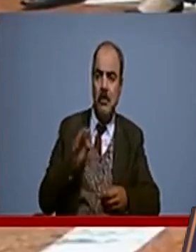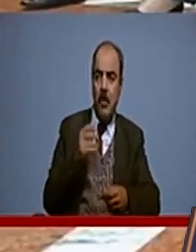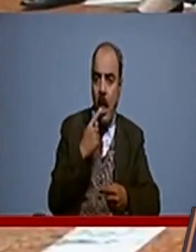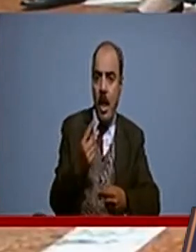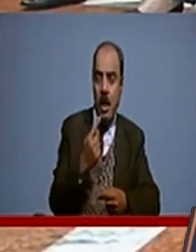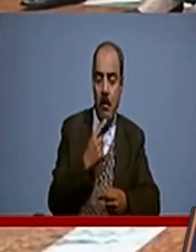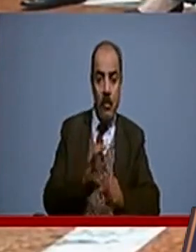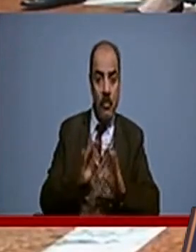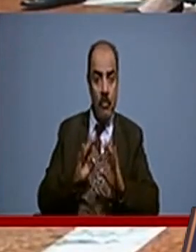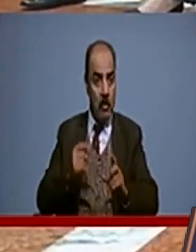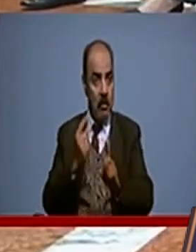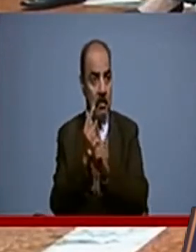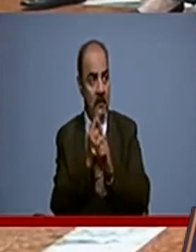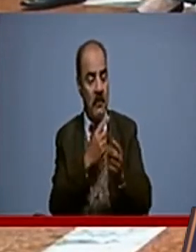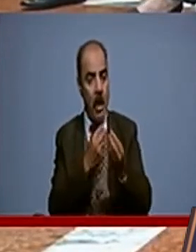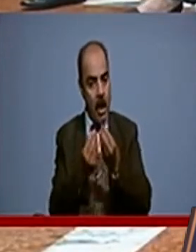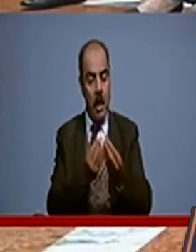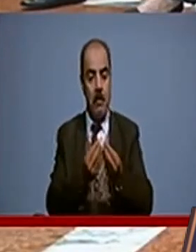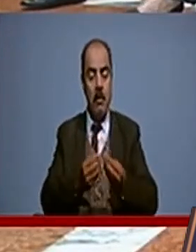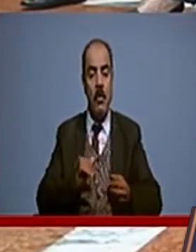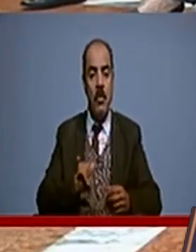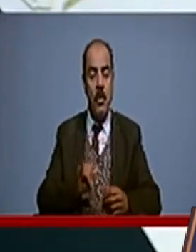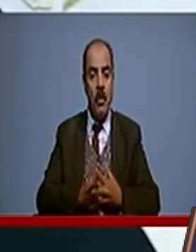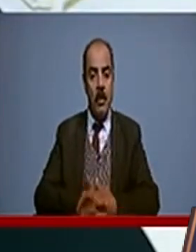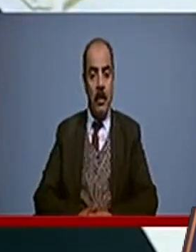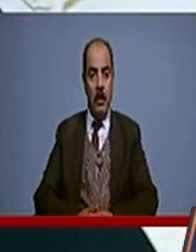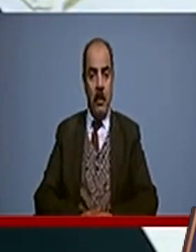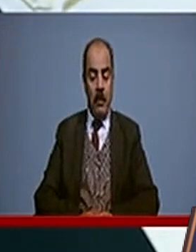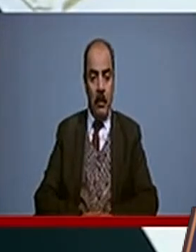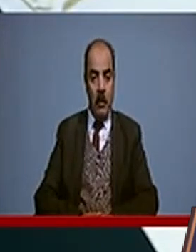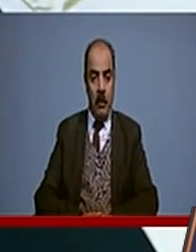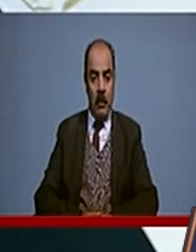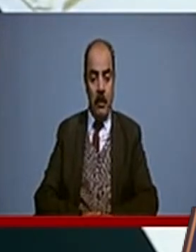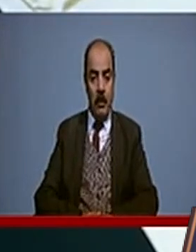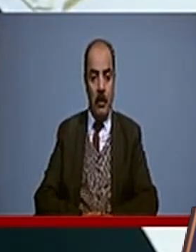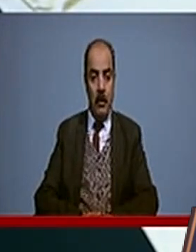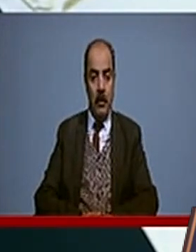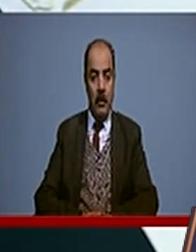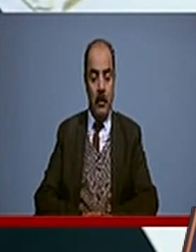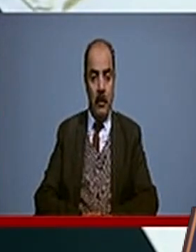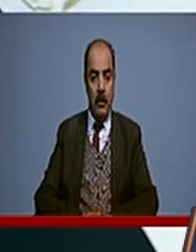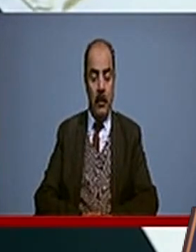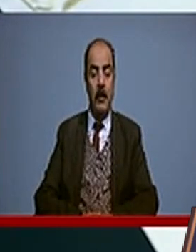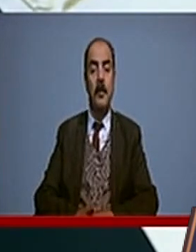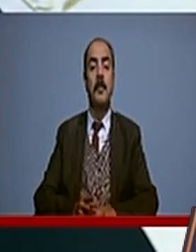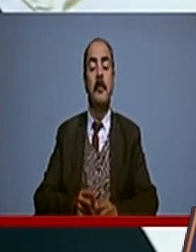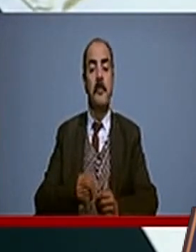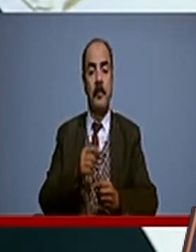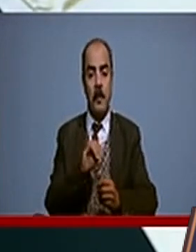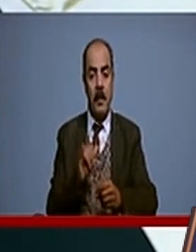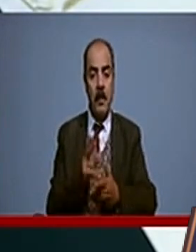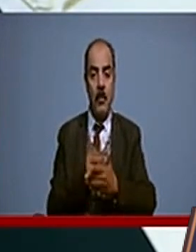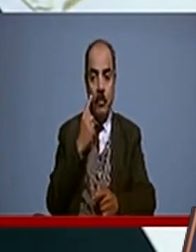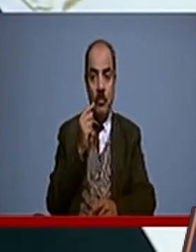هذه المجالات إن إحنا بنقول إن إحنا من سبتمبر 2016 لم يخرج قارب واحد أو مواطن